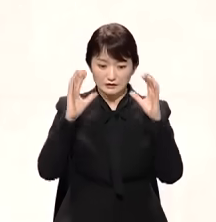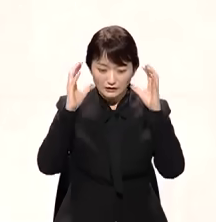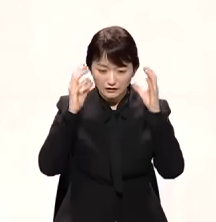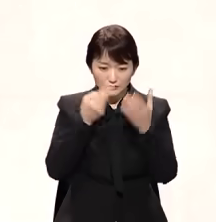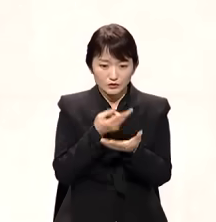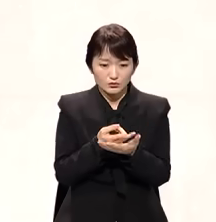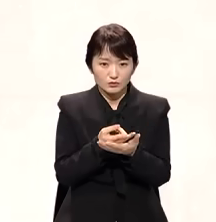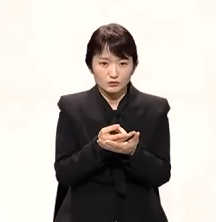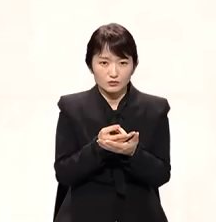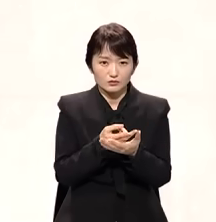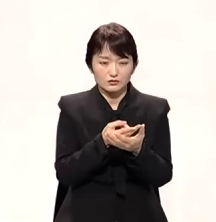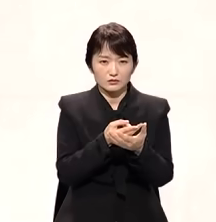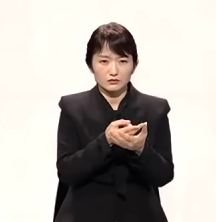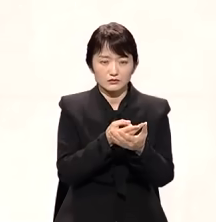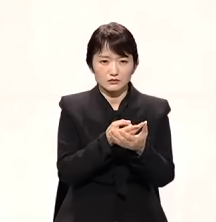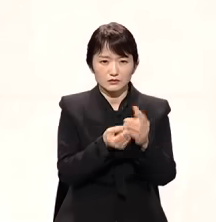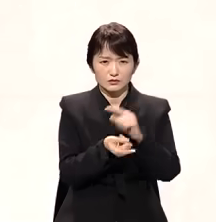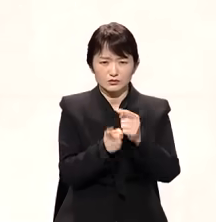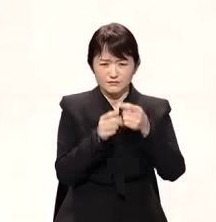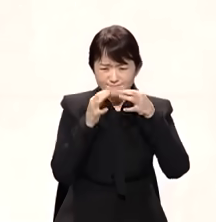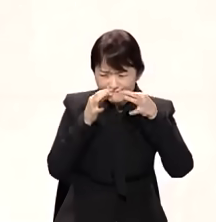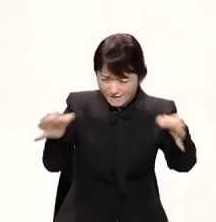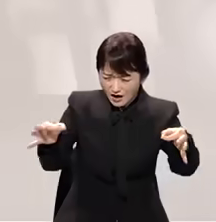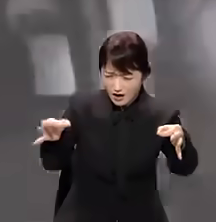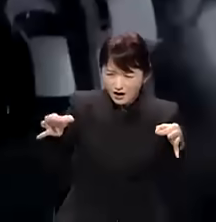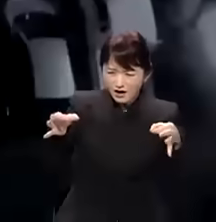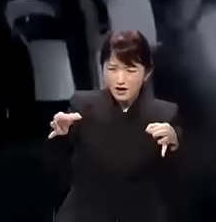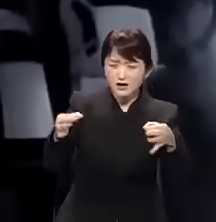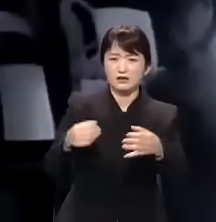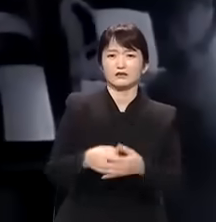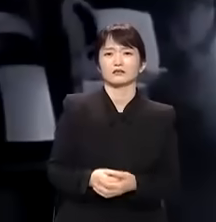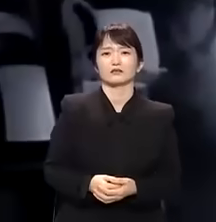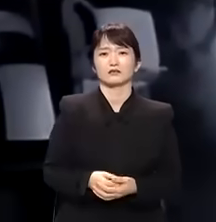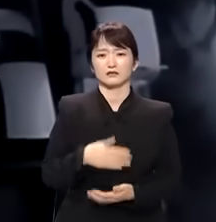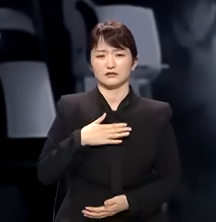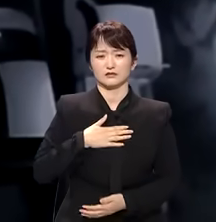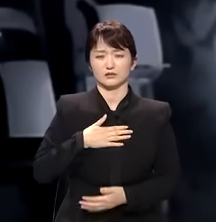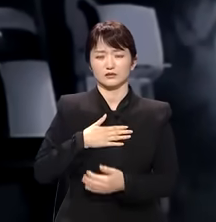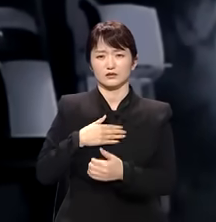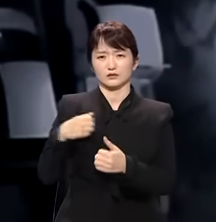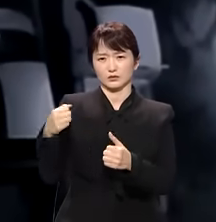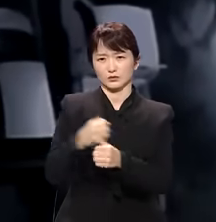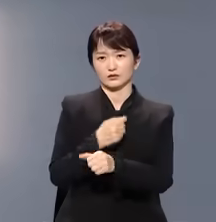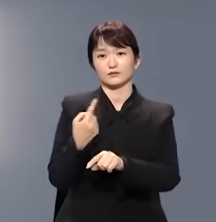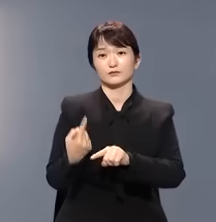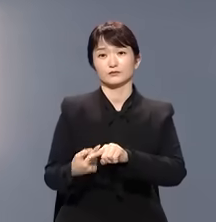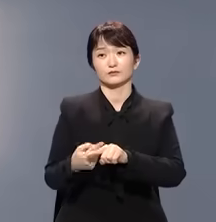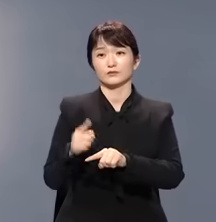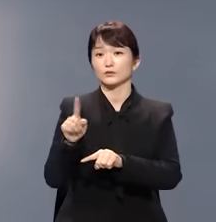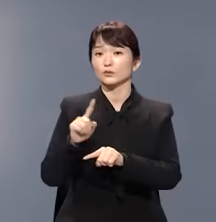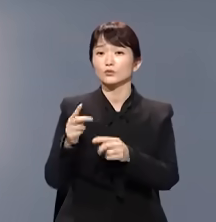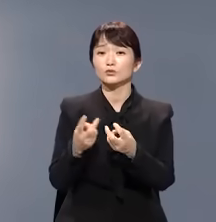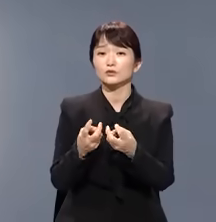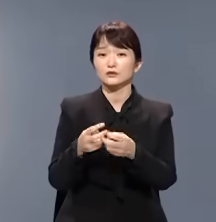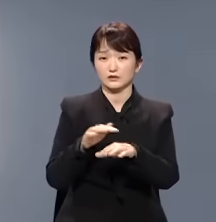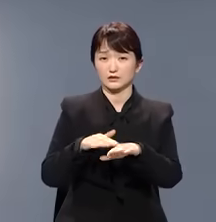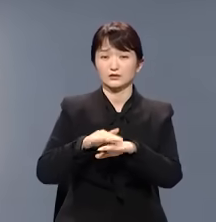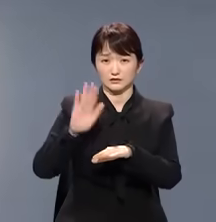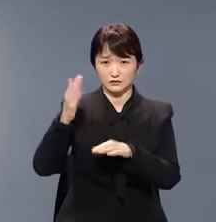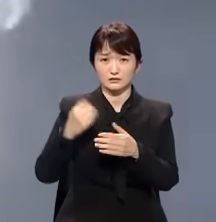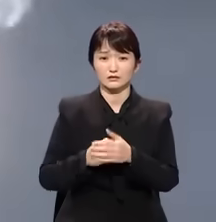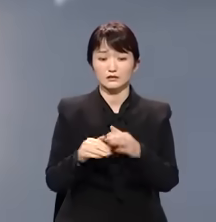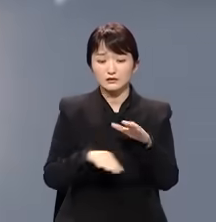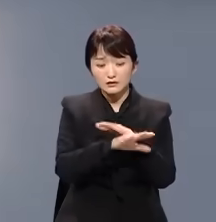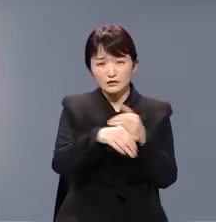뭐 때였을 수도 있고 정서적 대를 한 건데이 정도면 사실 좀 어떻게든지 해결을 하고 차라리